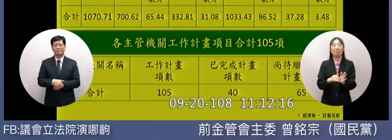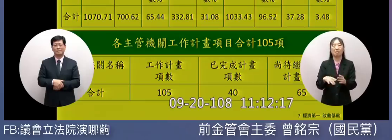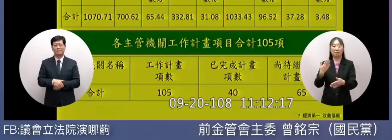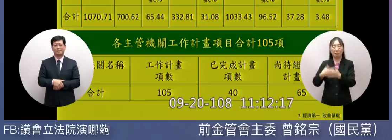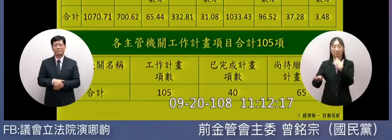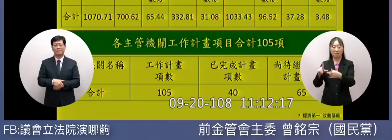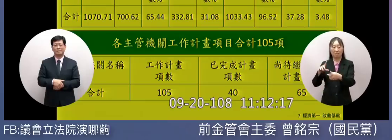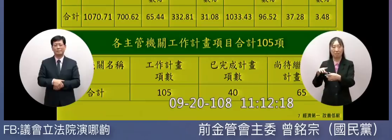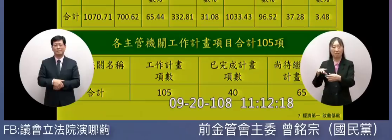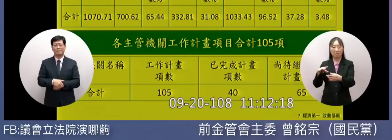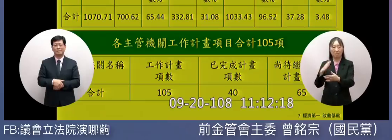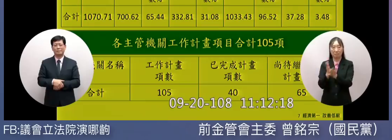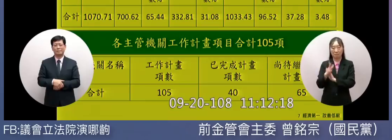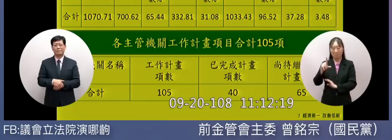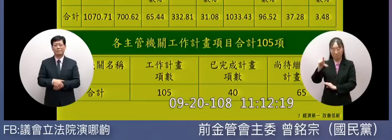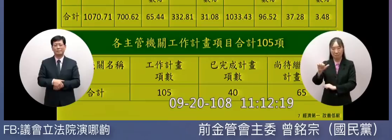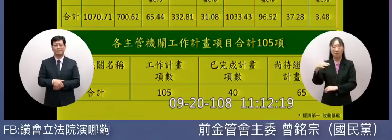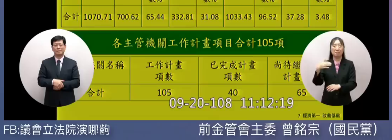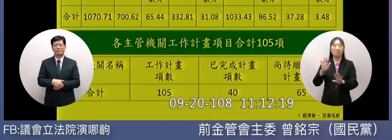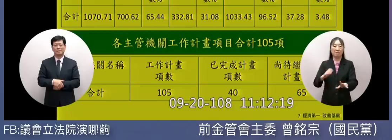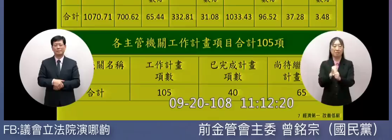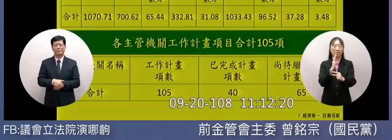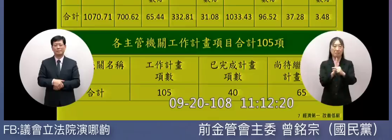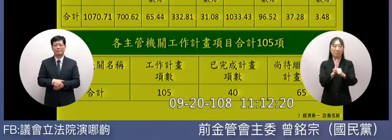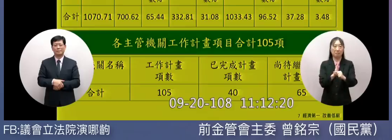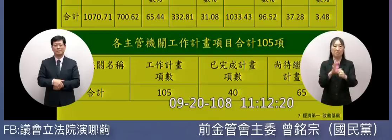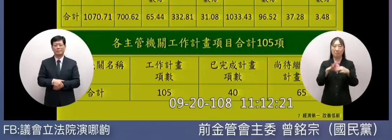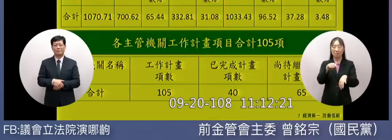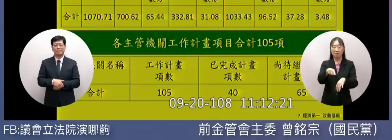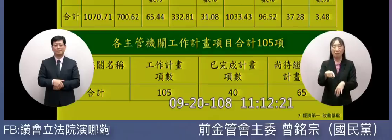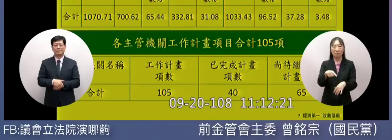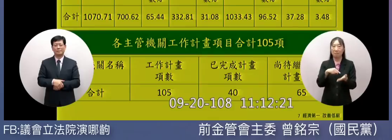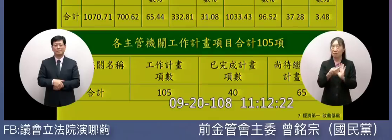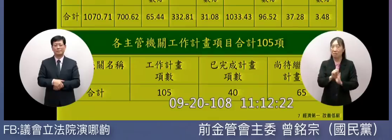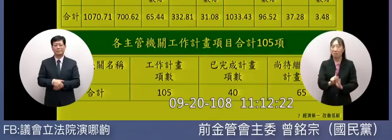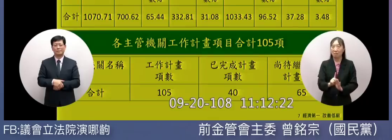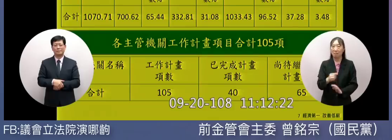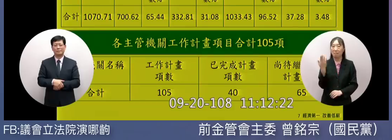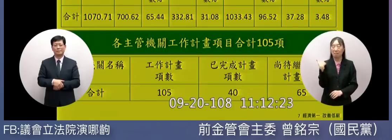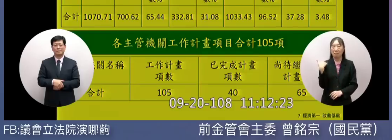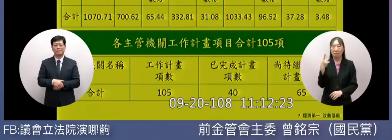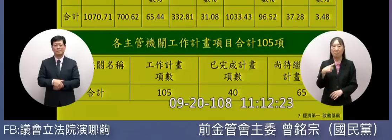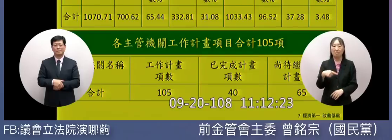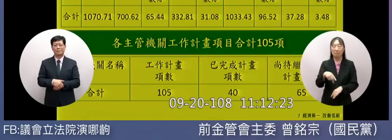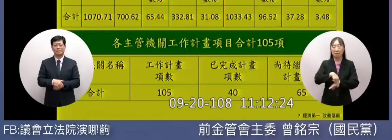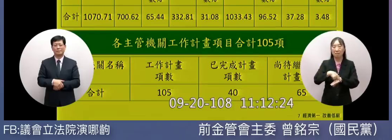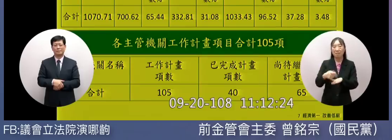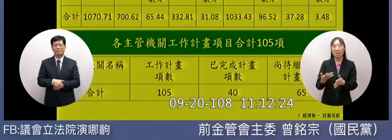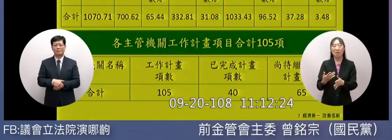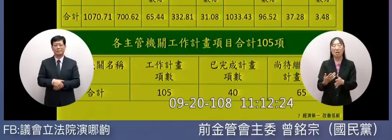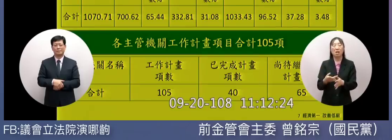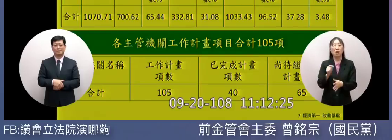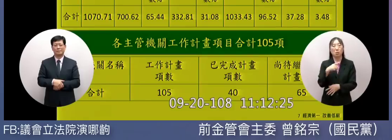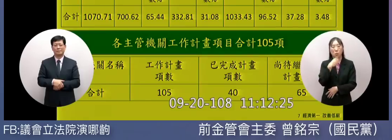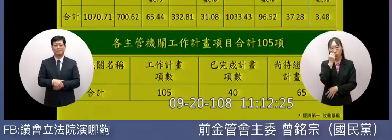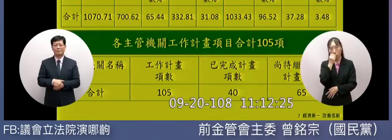65项还在执行当中，所以表示当时 编列的太早了，太快